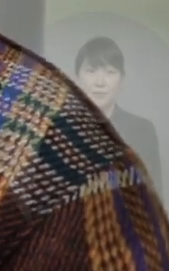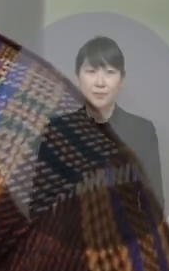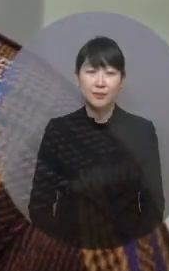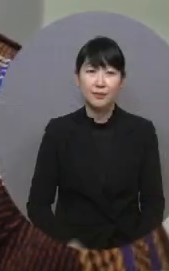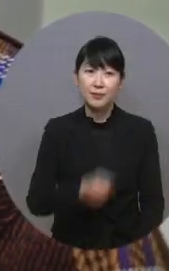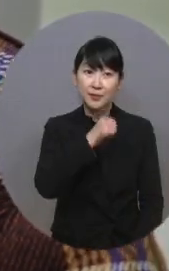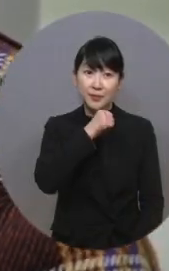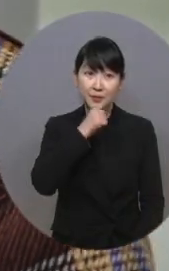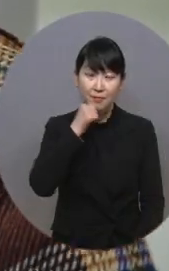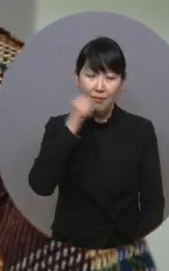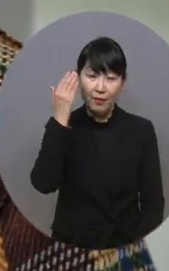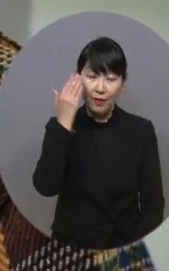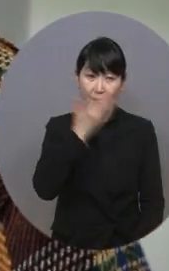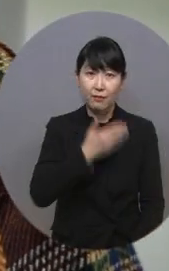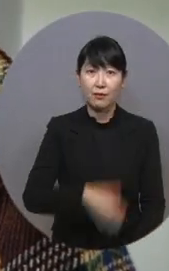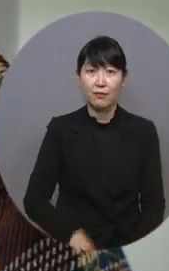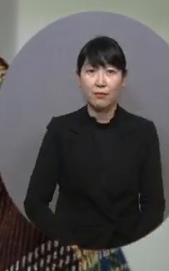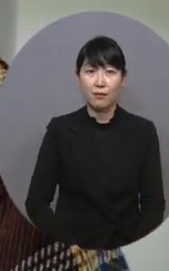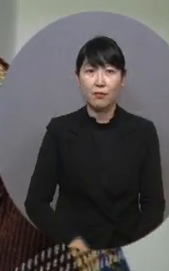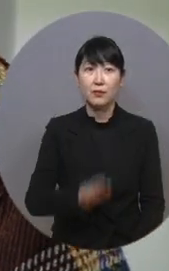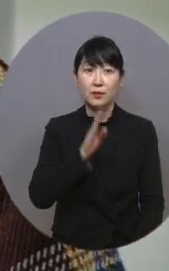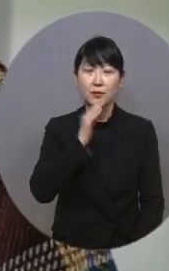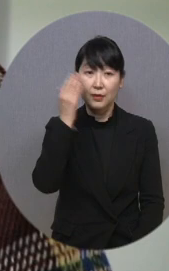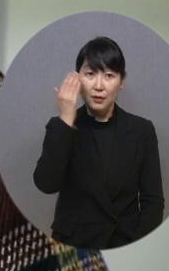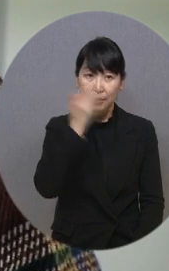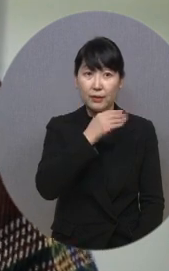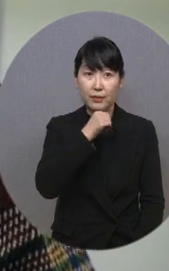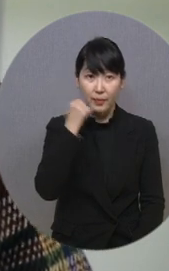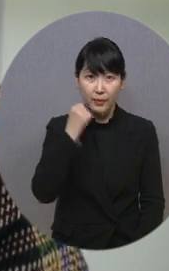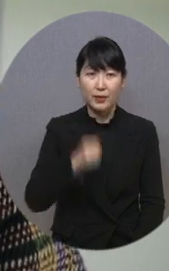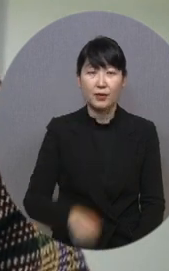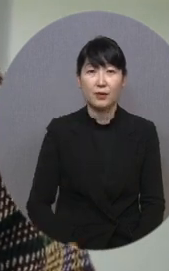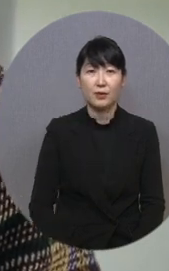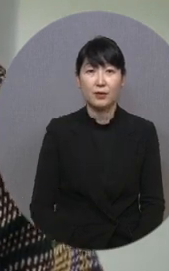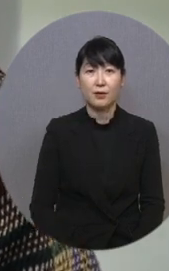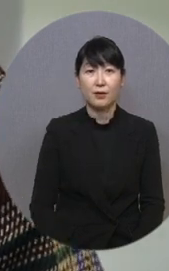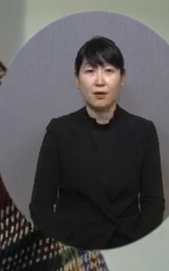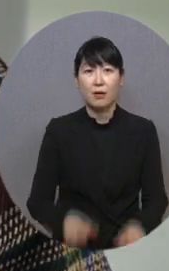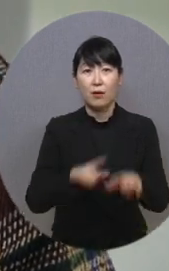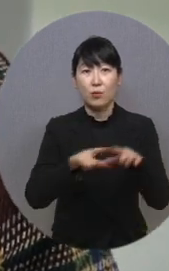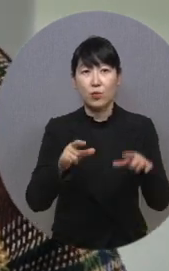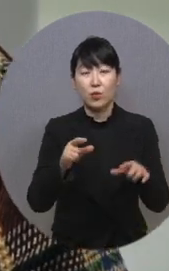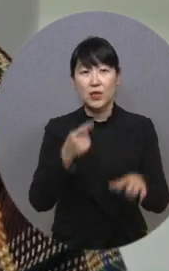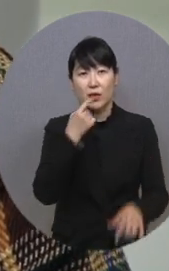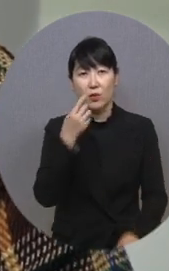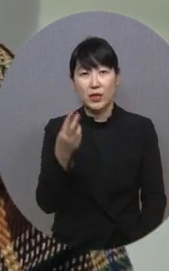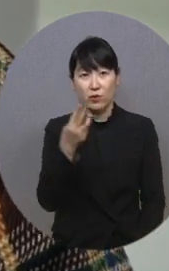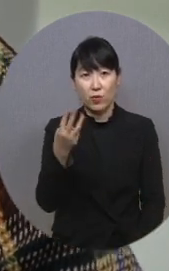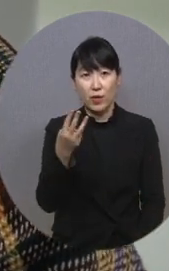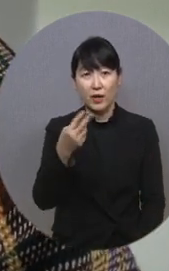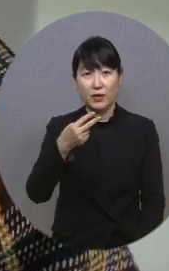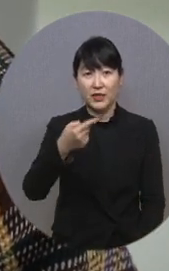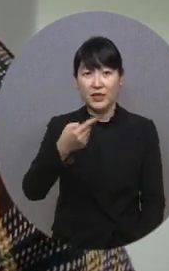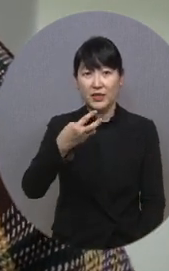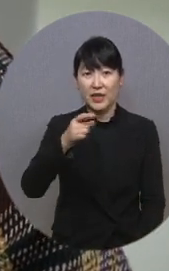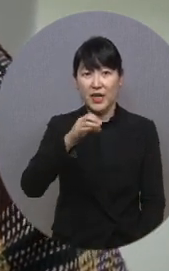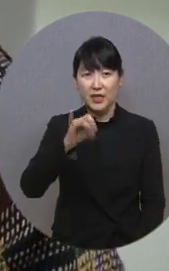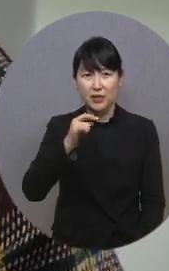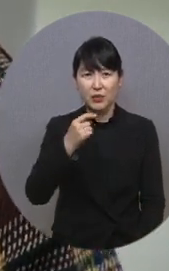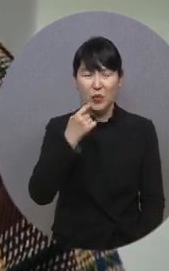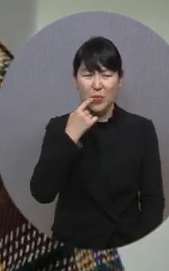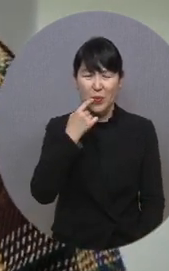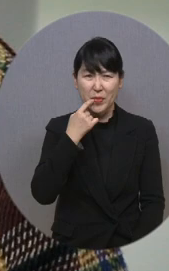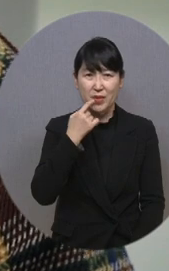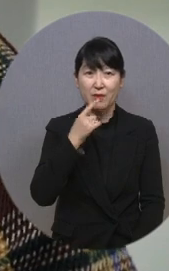깔끔하다. 엄청 깔끔해요. 보통 그 화이트 와인, 뭐 드라이 와인 하면은 떫은 맛을 좀